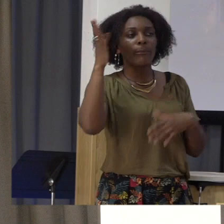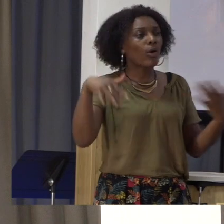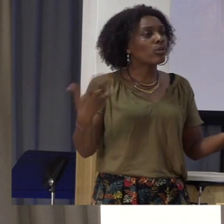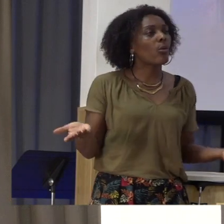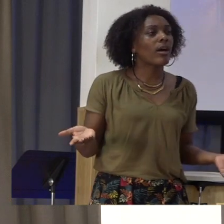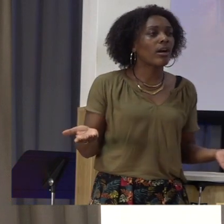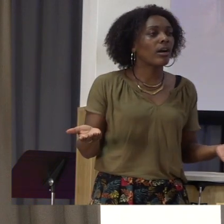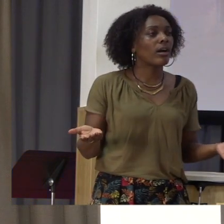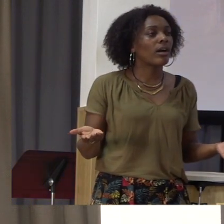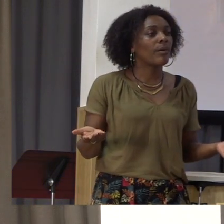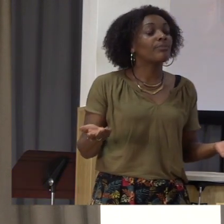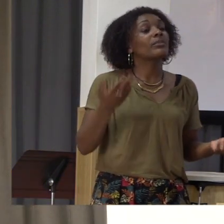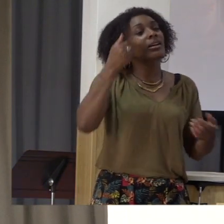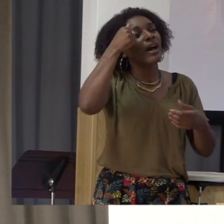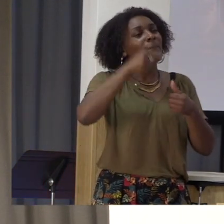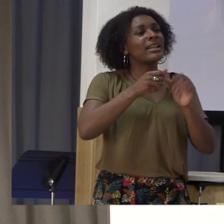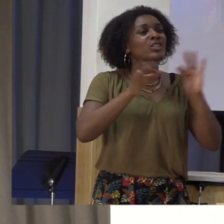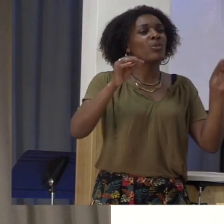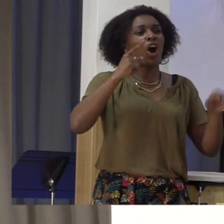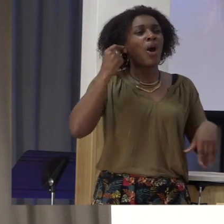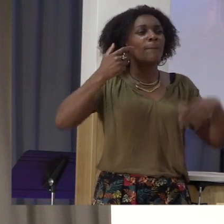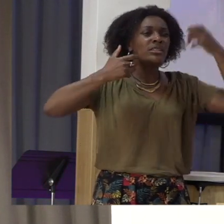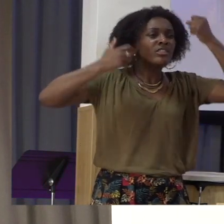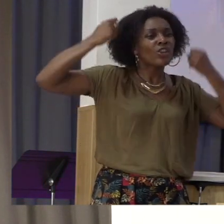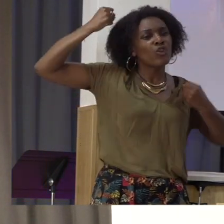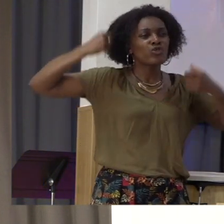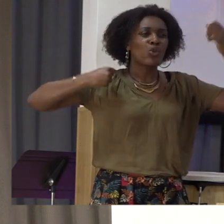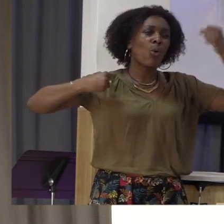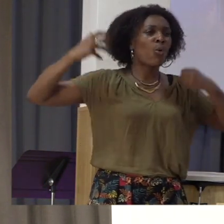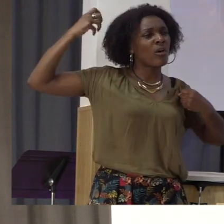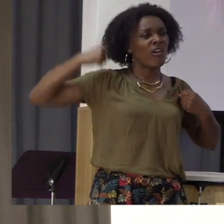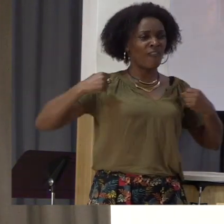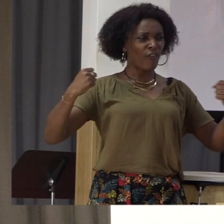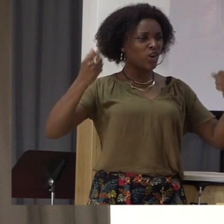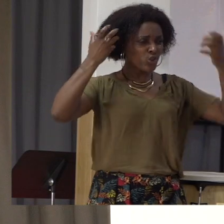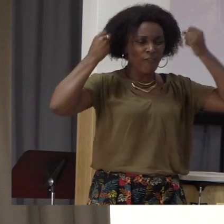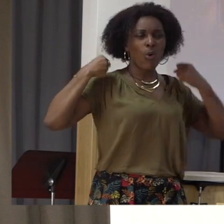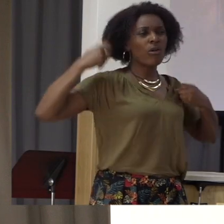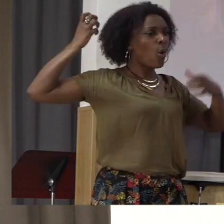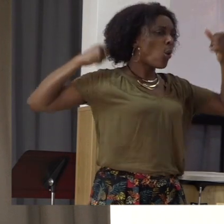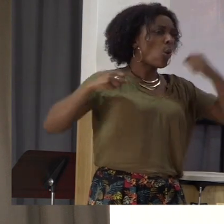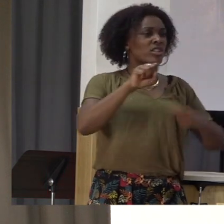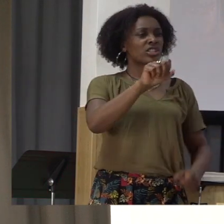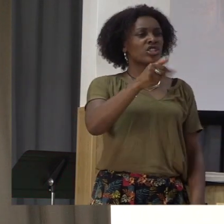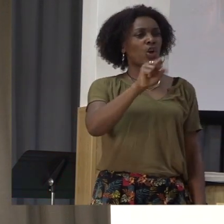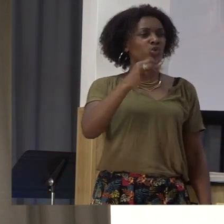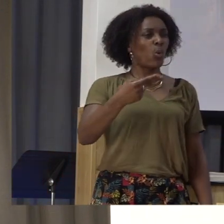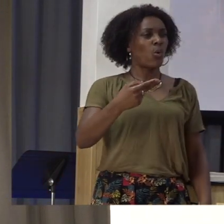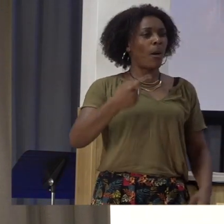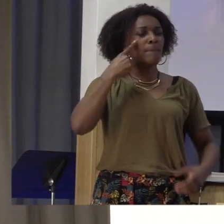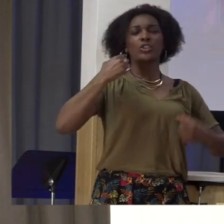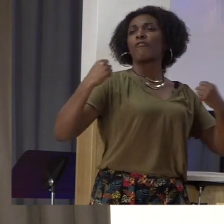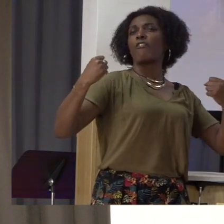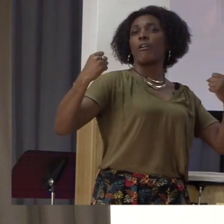Vous savez, lorsque Samson croyait que tout était bien et qu'il maîtrisait, avec Dieu, on ne maîtrise rien. Ne cherchez